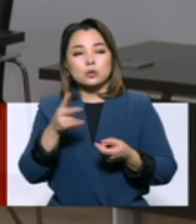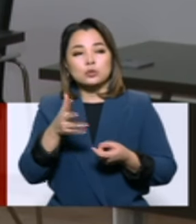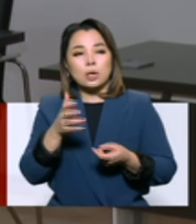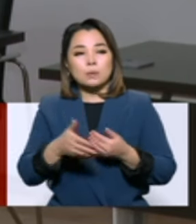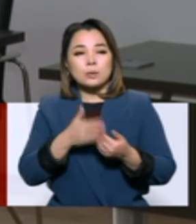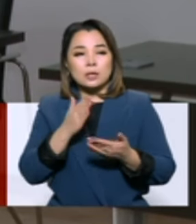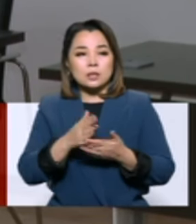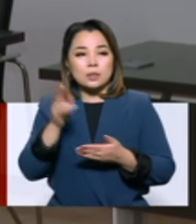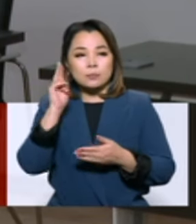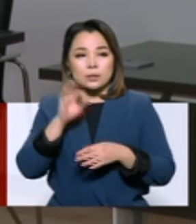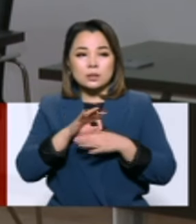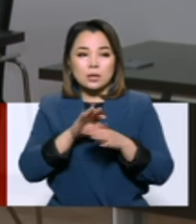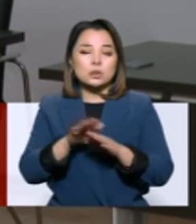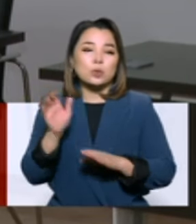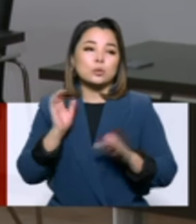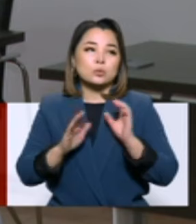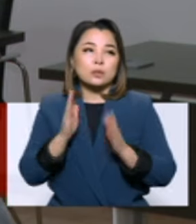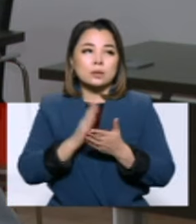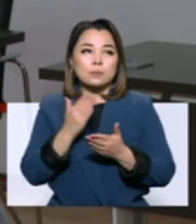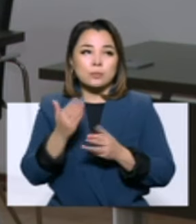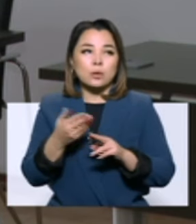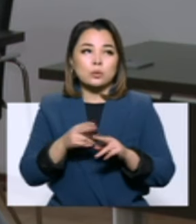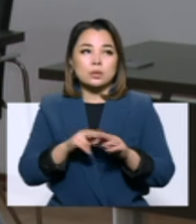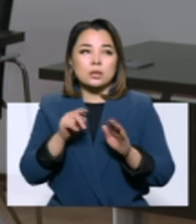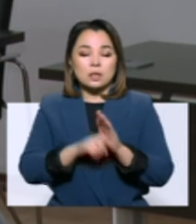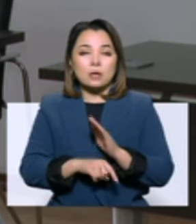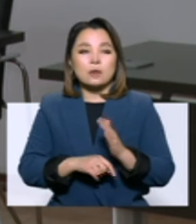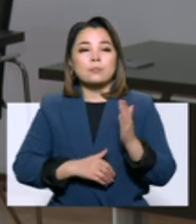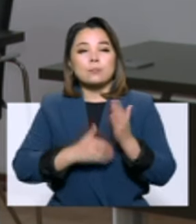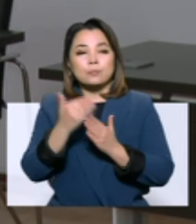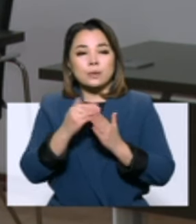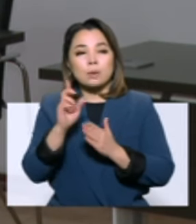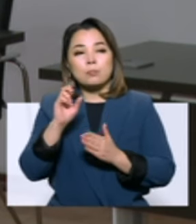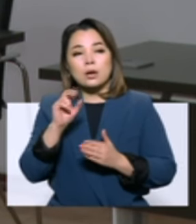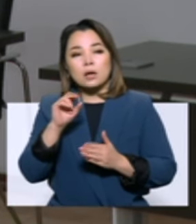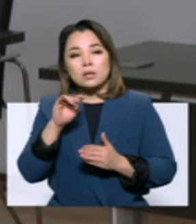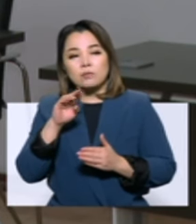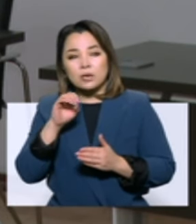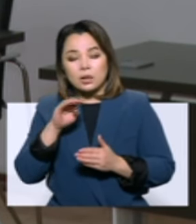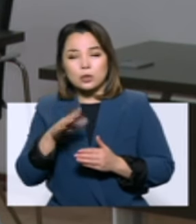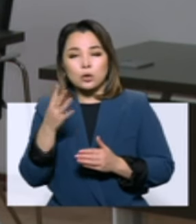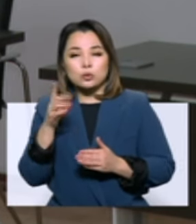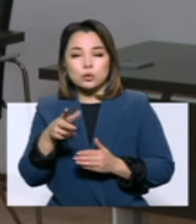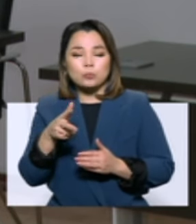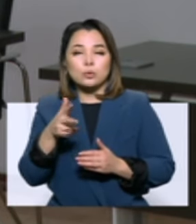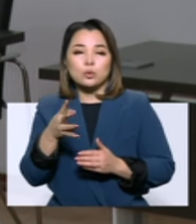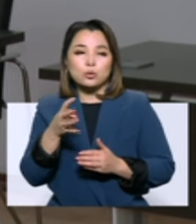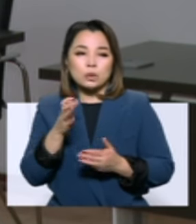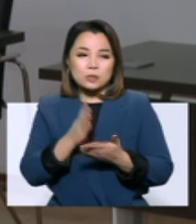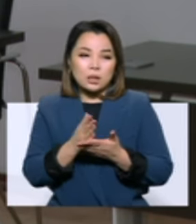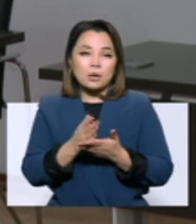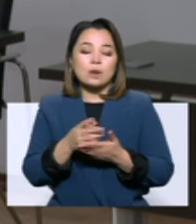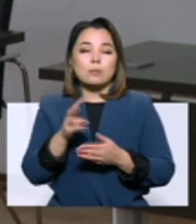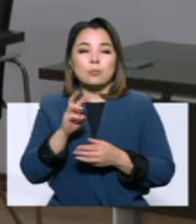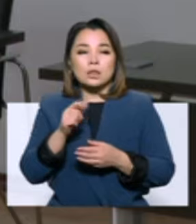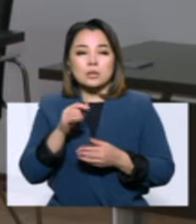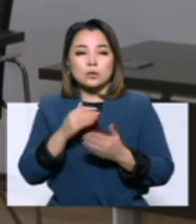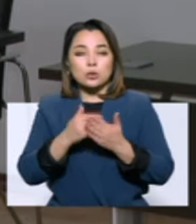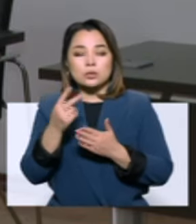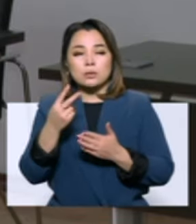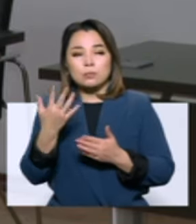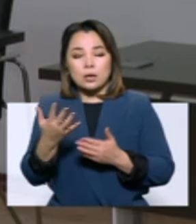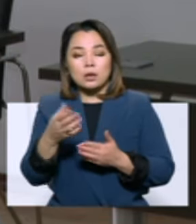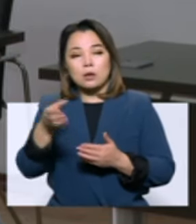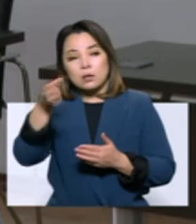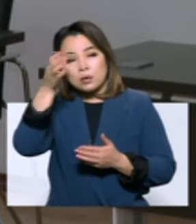астам студент білім алуда. Оның ішінде бакалавриат деңгейінде 3400-ден астам, магистратурада 25 және де 14